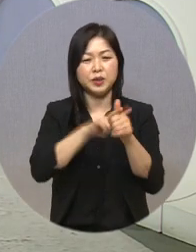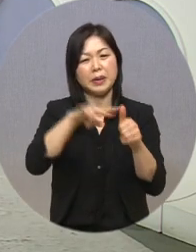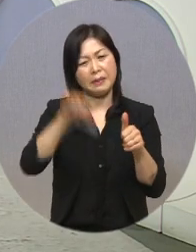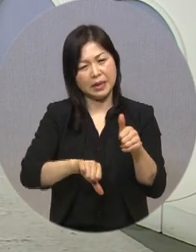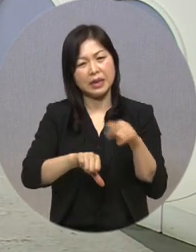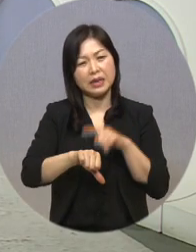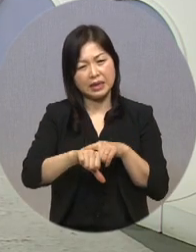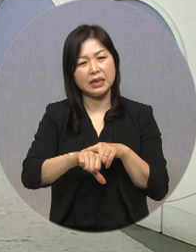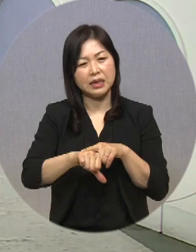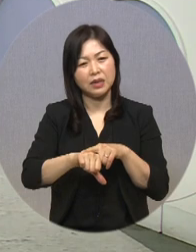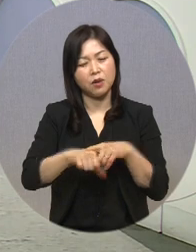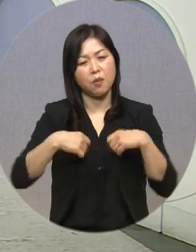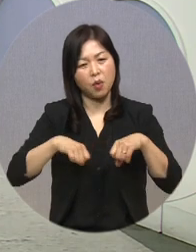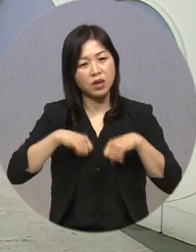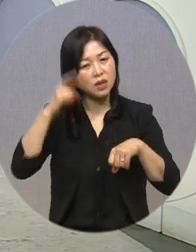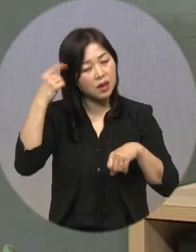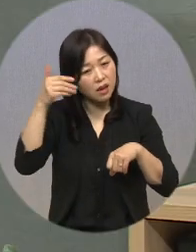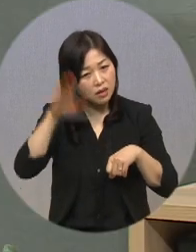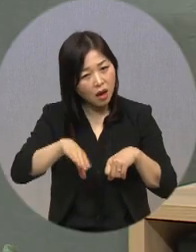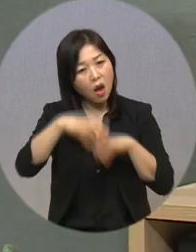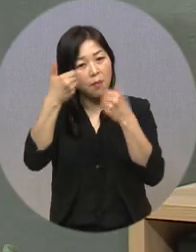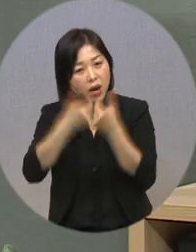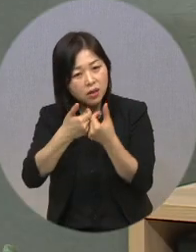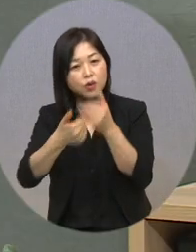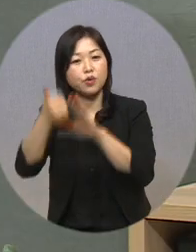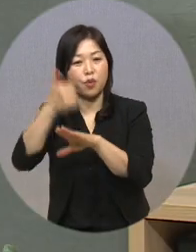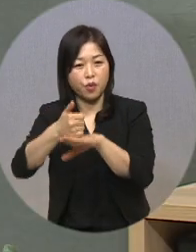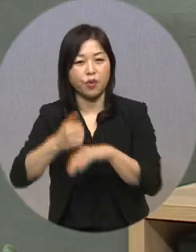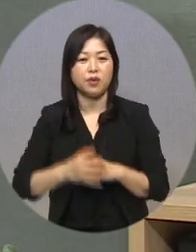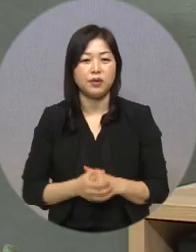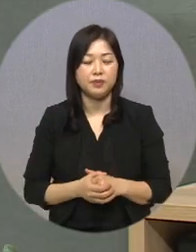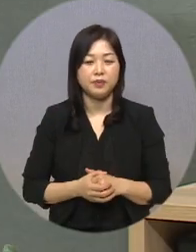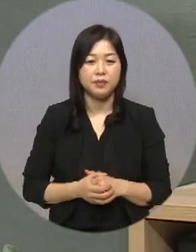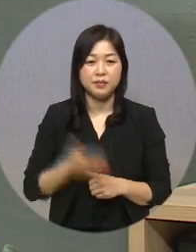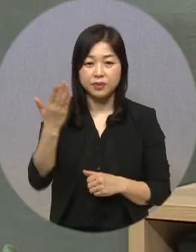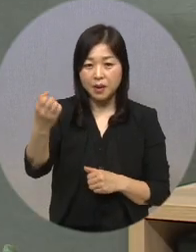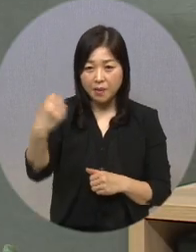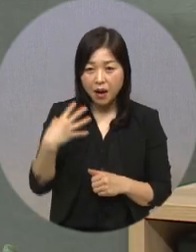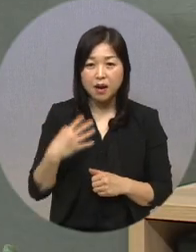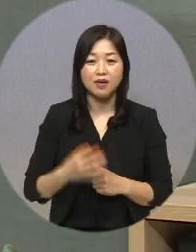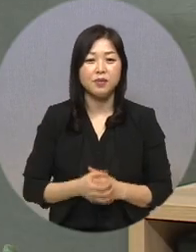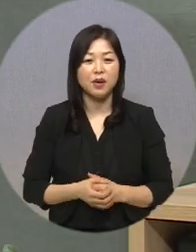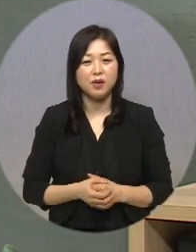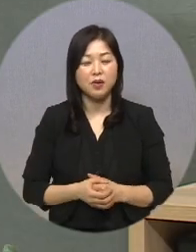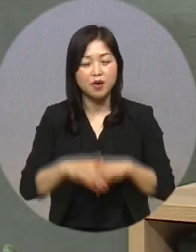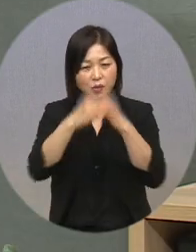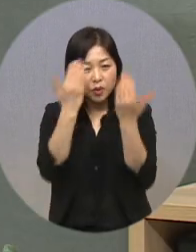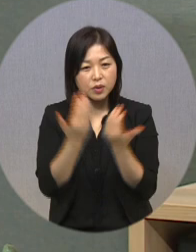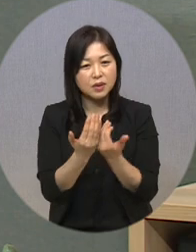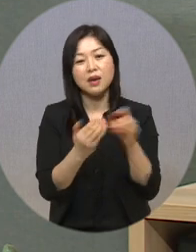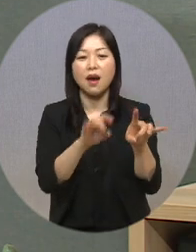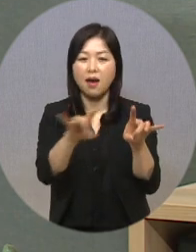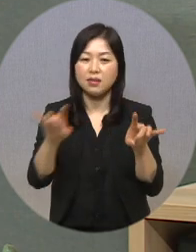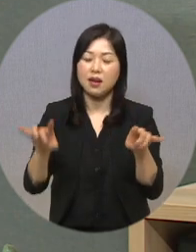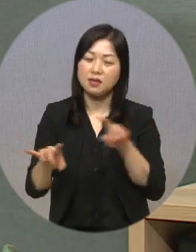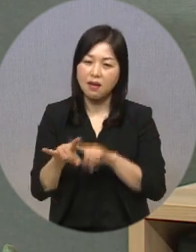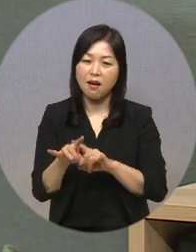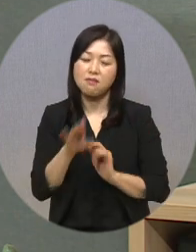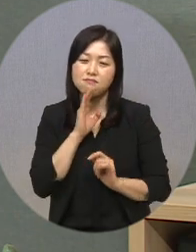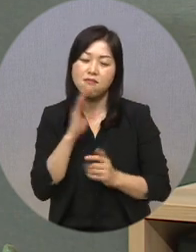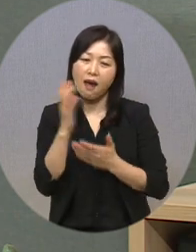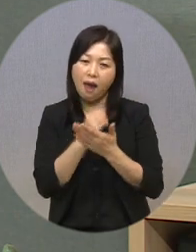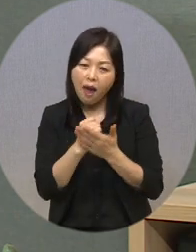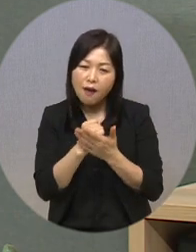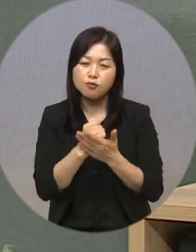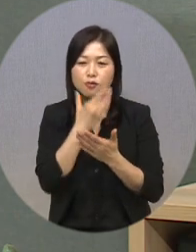포기하려고 그러는데 아 이것이 그냥 아니, 의원님 말씀을 들어보면 아이고. 모든 게 하나하나가